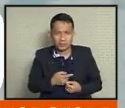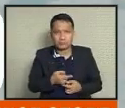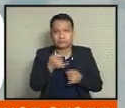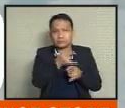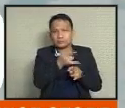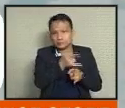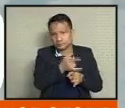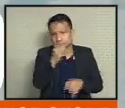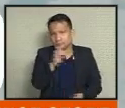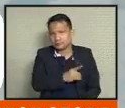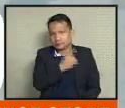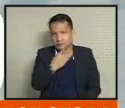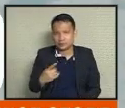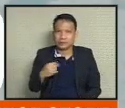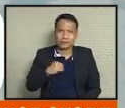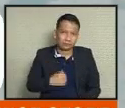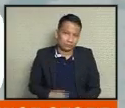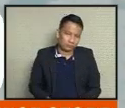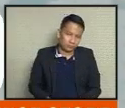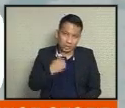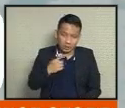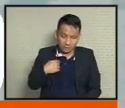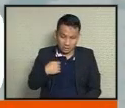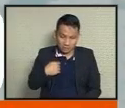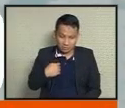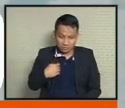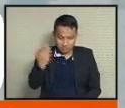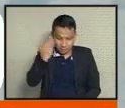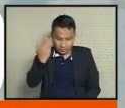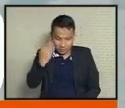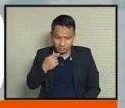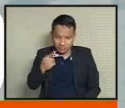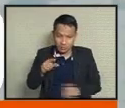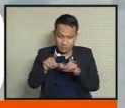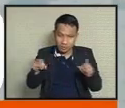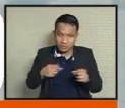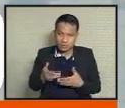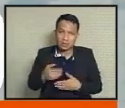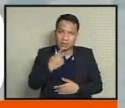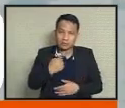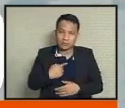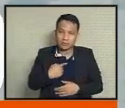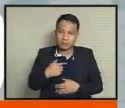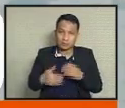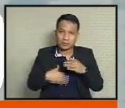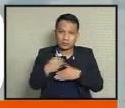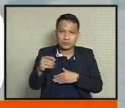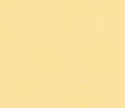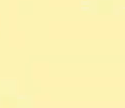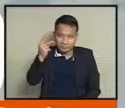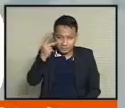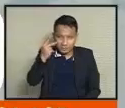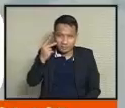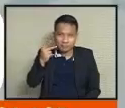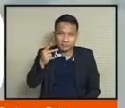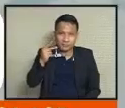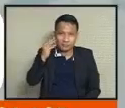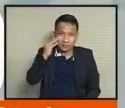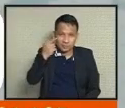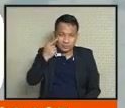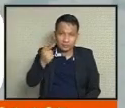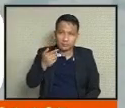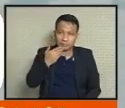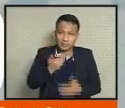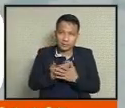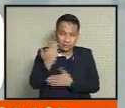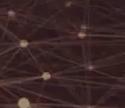talaga. Opo, yun yung pinalabas nila na sinabi ko. Kaya po lalong na-triggered sa akin yung tao. After malabas ni Makagago yun. Mr. Hello. Mark, maganda